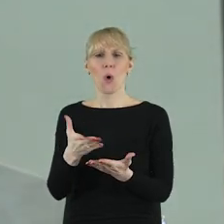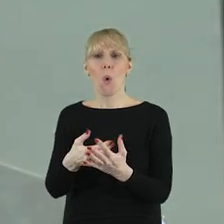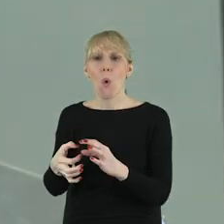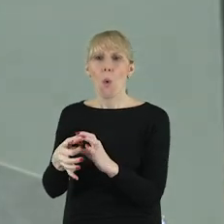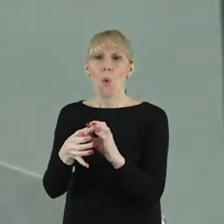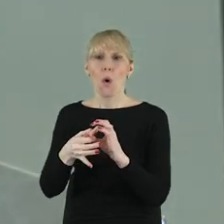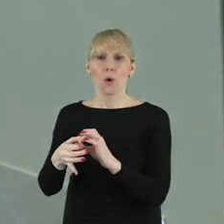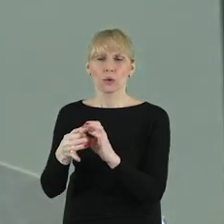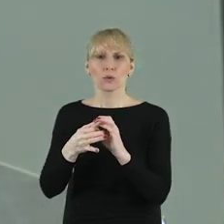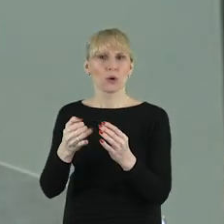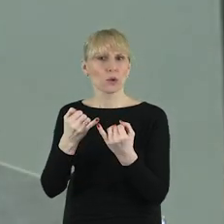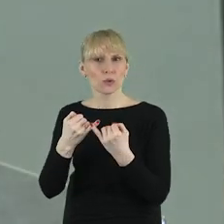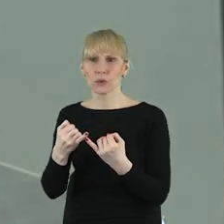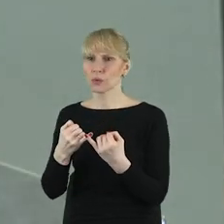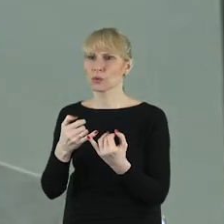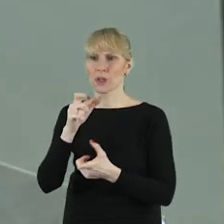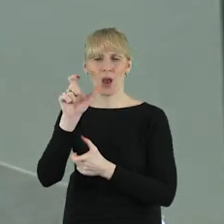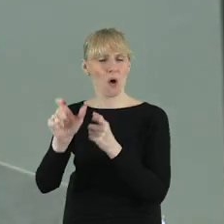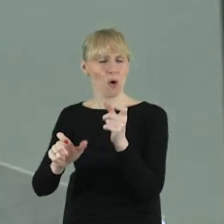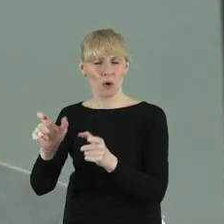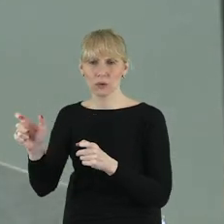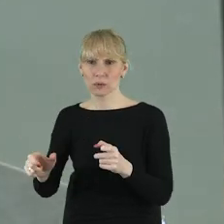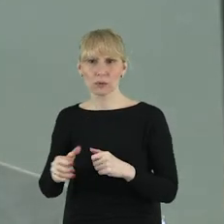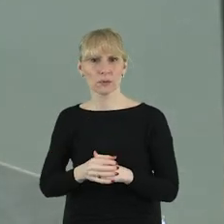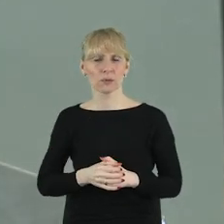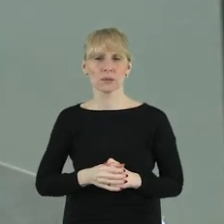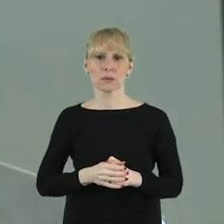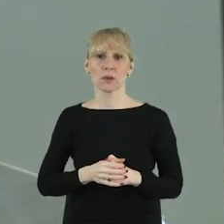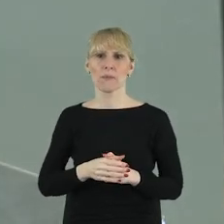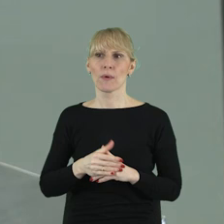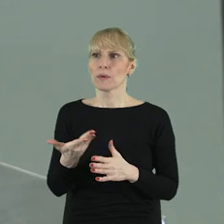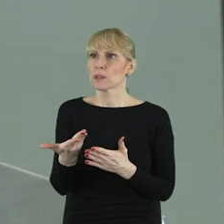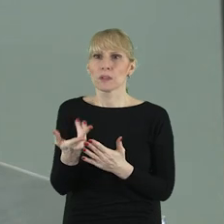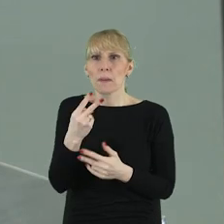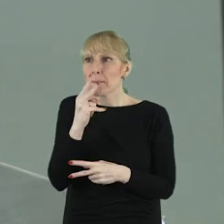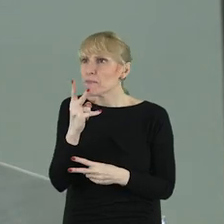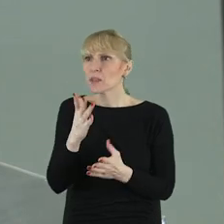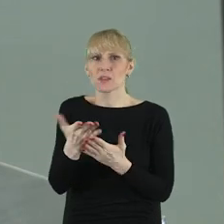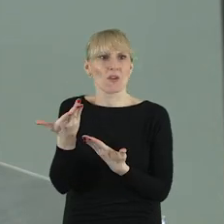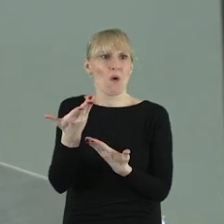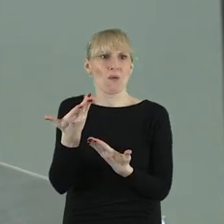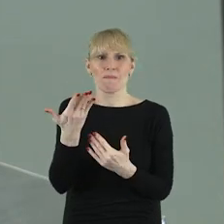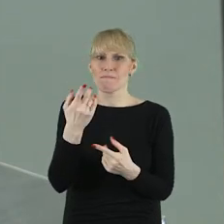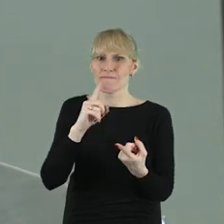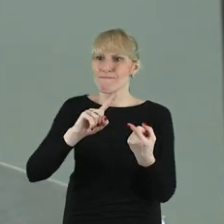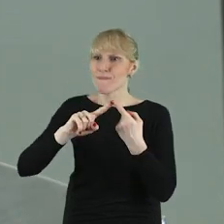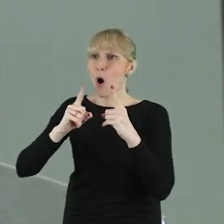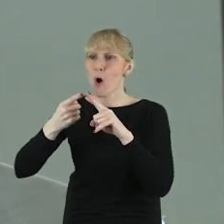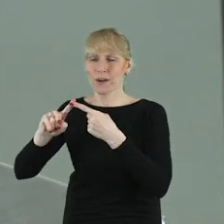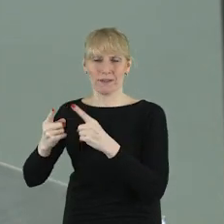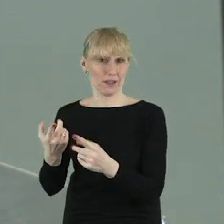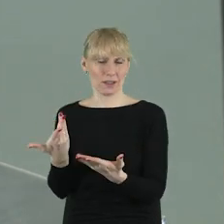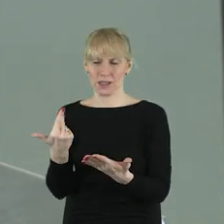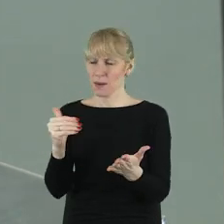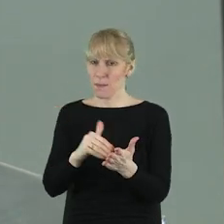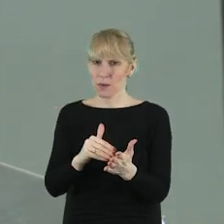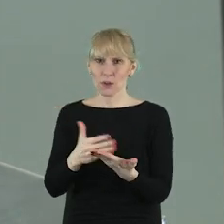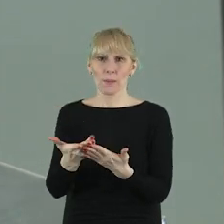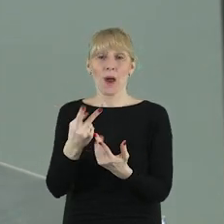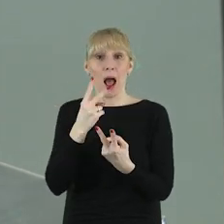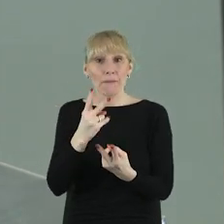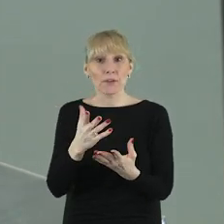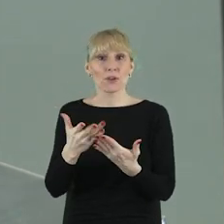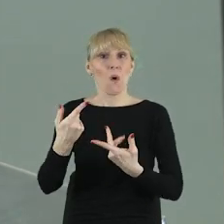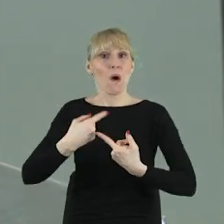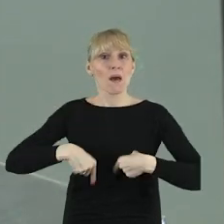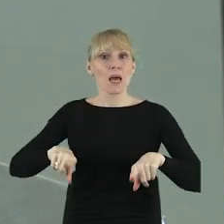sobie różnych interesariuszy, które nie patrzą na barwy polityczne i pomagają mieszkańcom tam na dole w